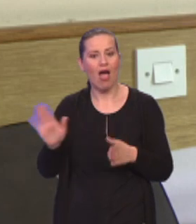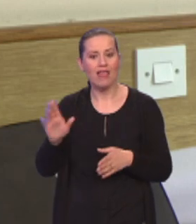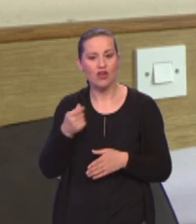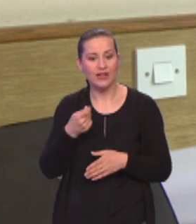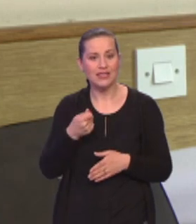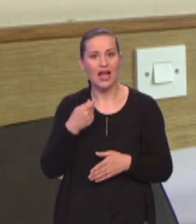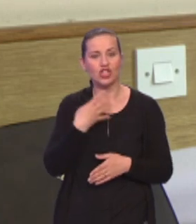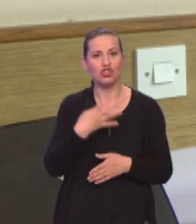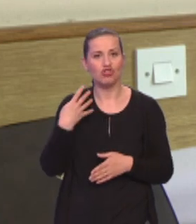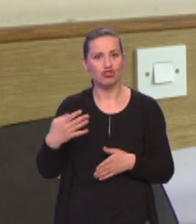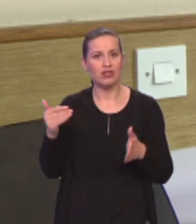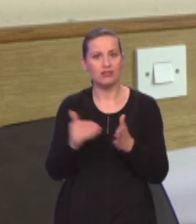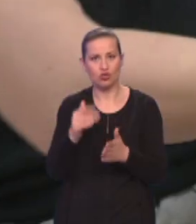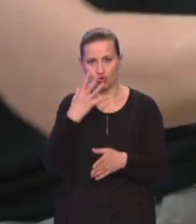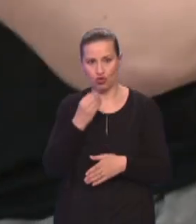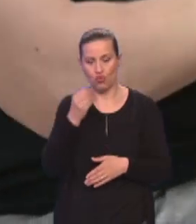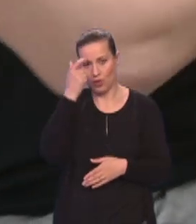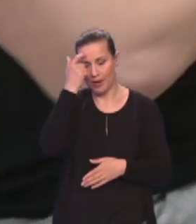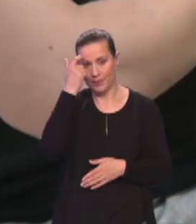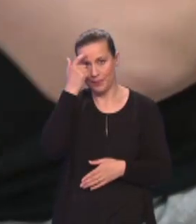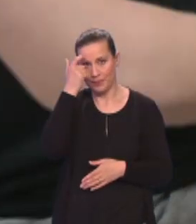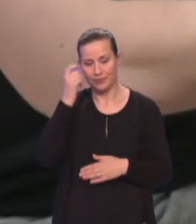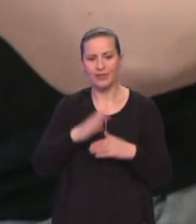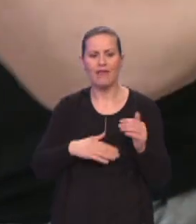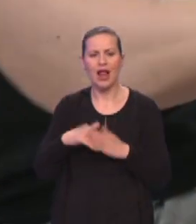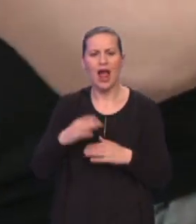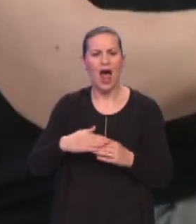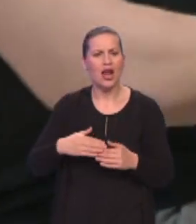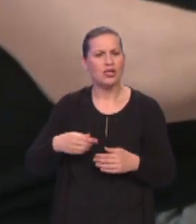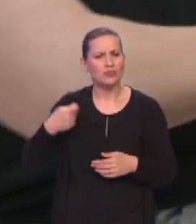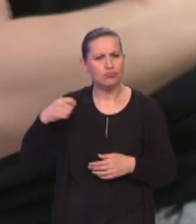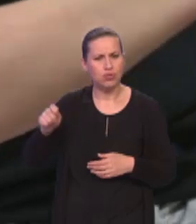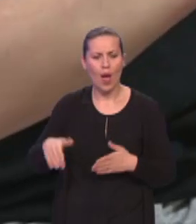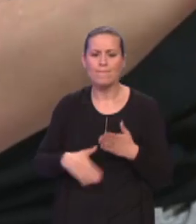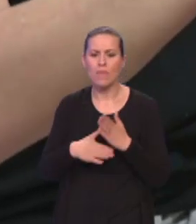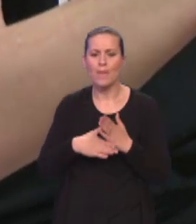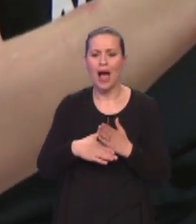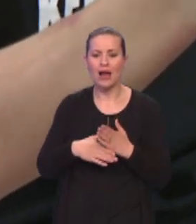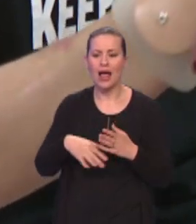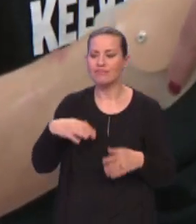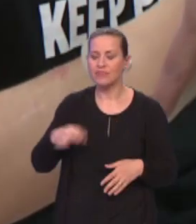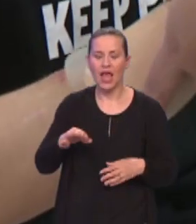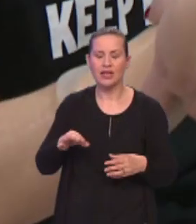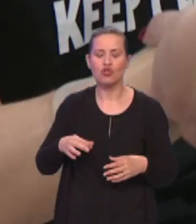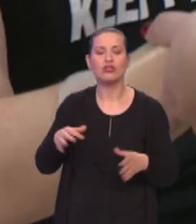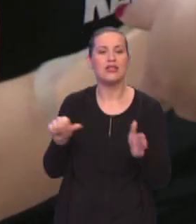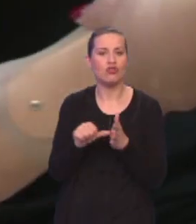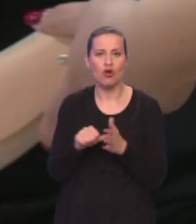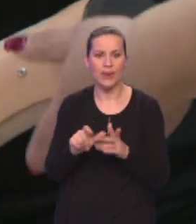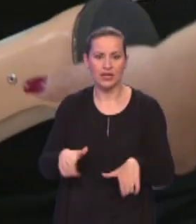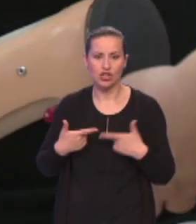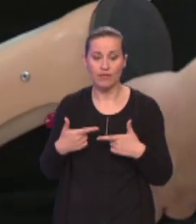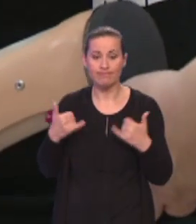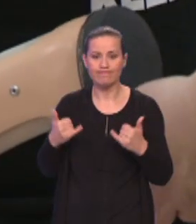je 44.000 kuna. Kvalitetna, ali skupa pomagala jedina su mogućnost za normalniji život. Ove su ih put